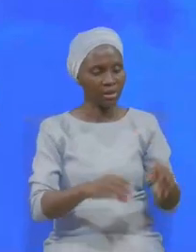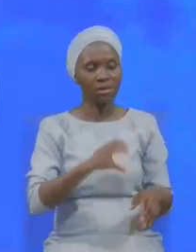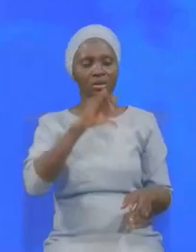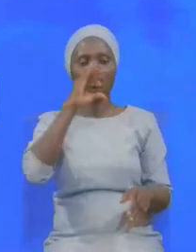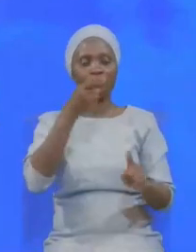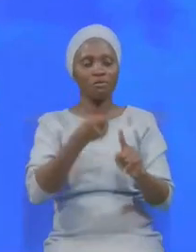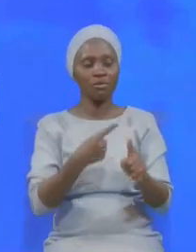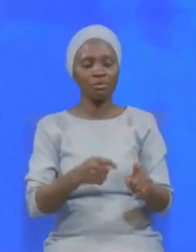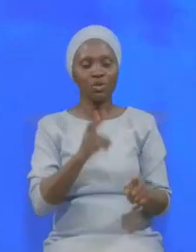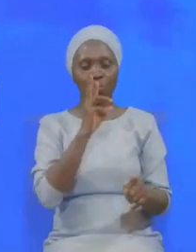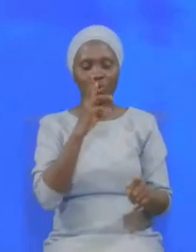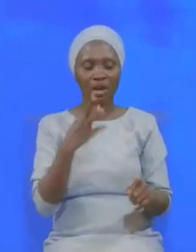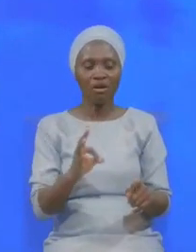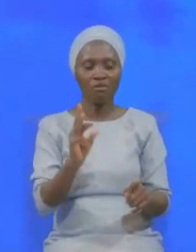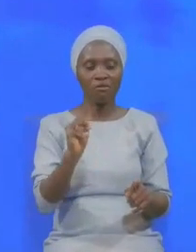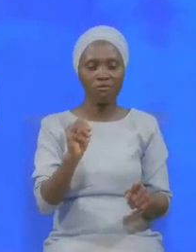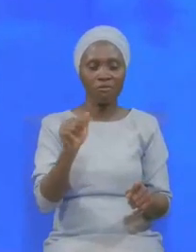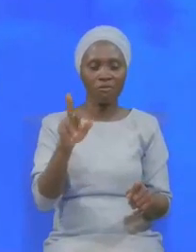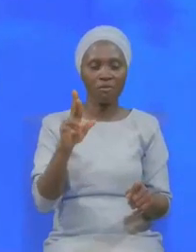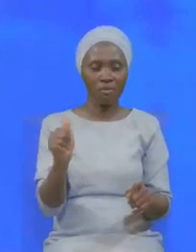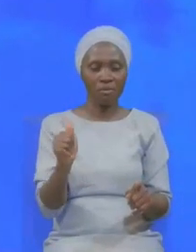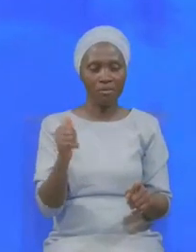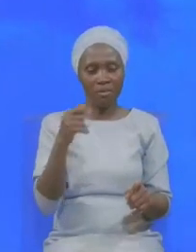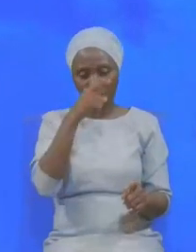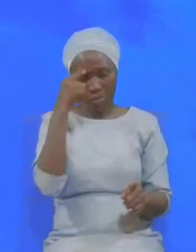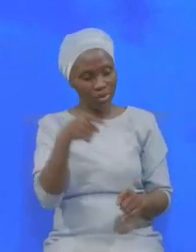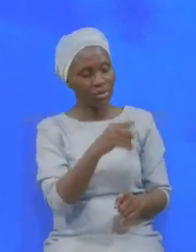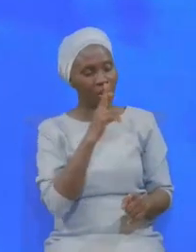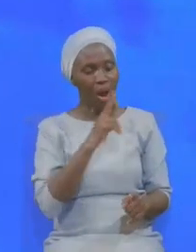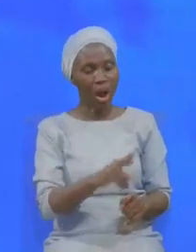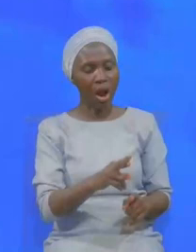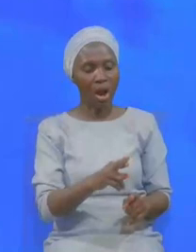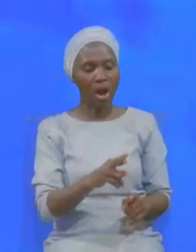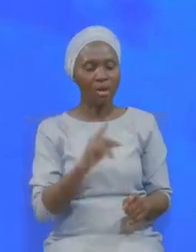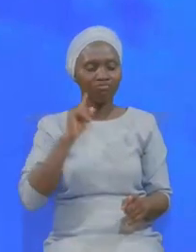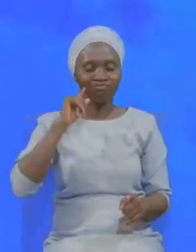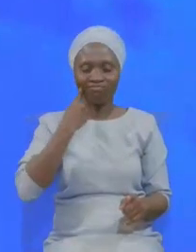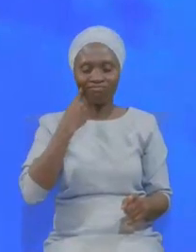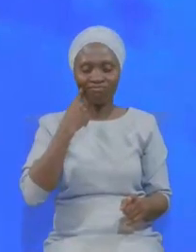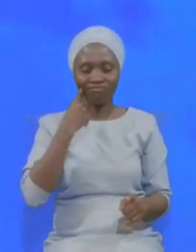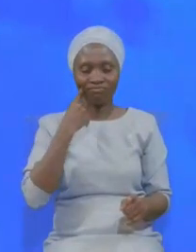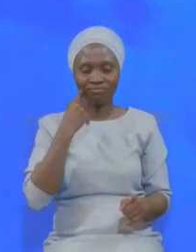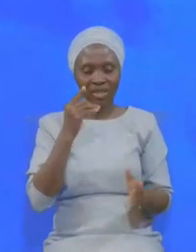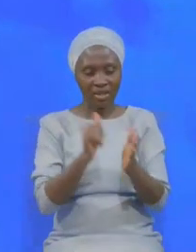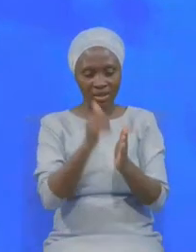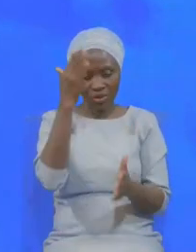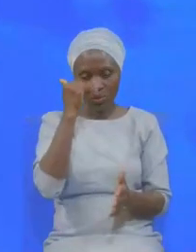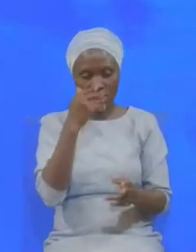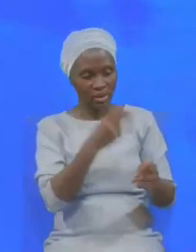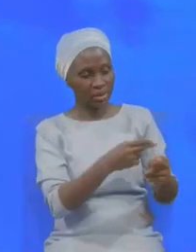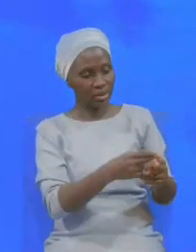qu'elle était amère. C'est pourquoi ce lieu fut appelé Mara.